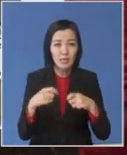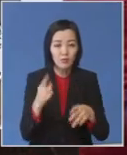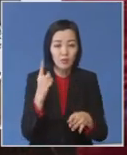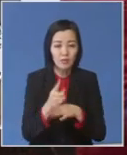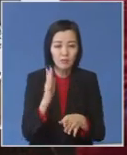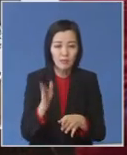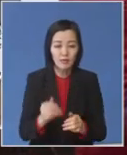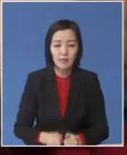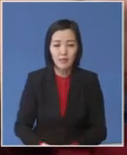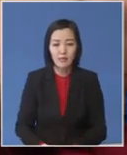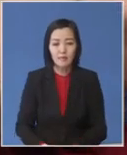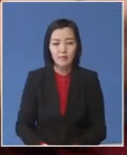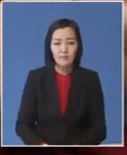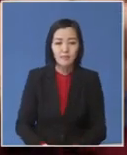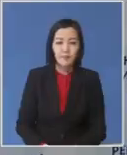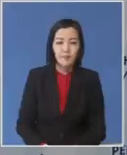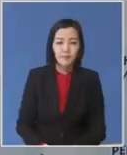тыйым